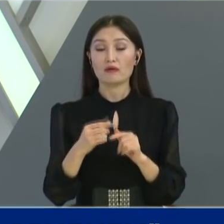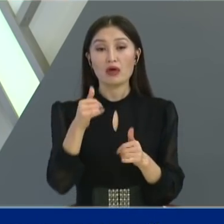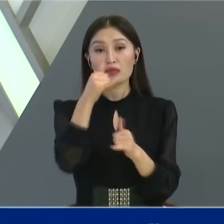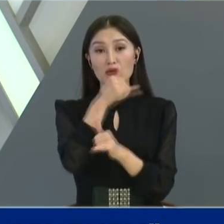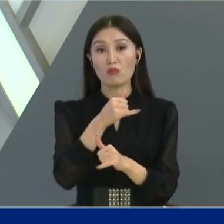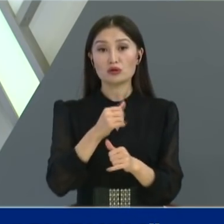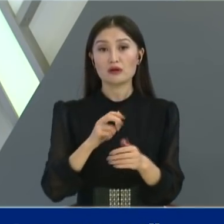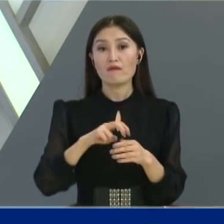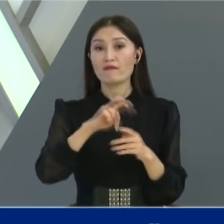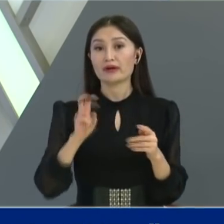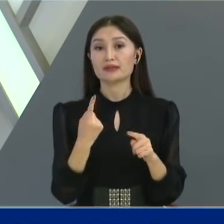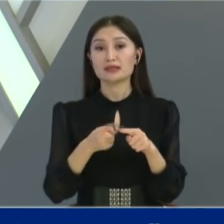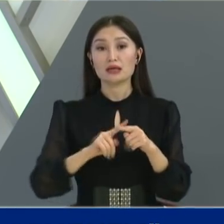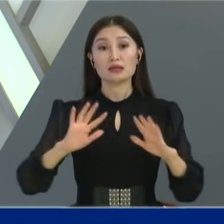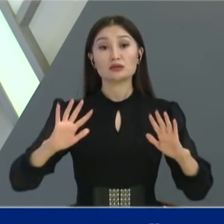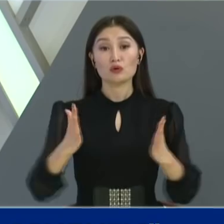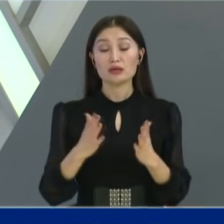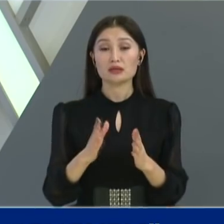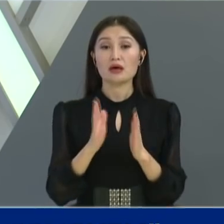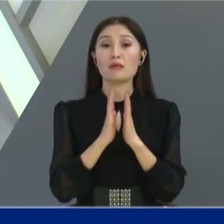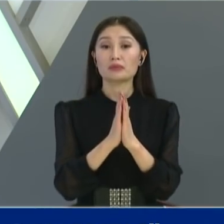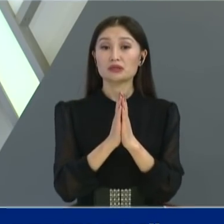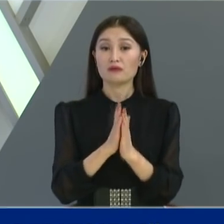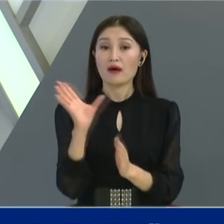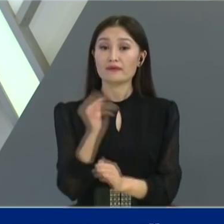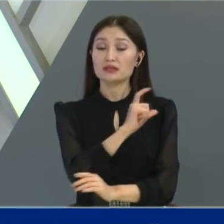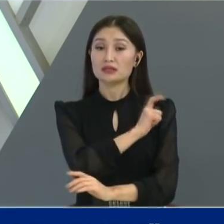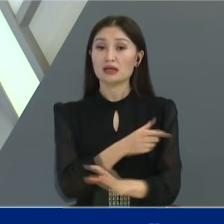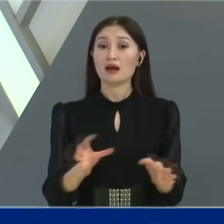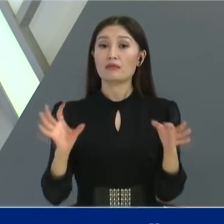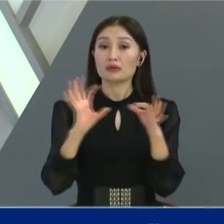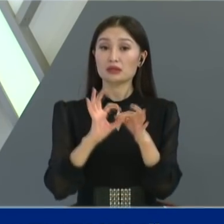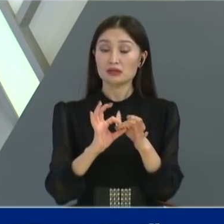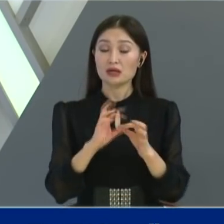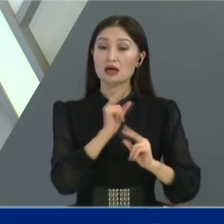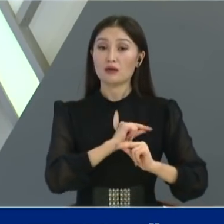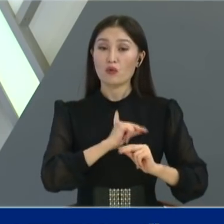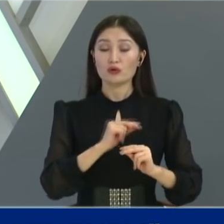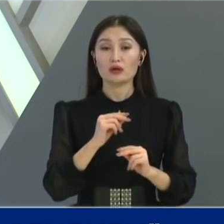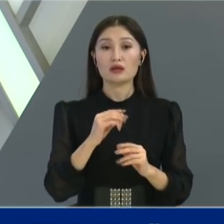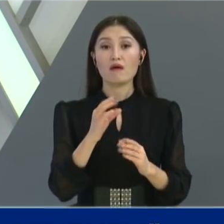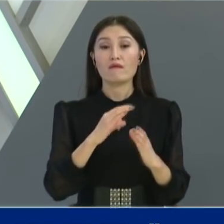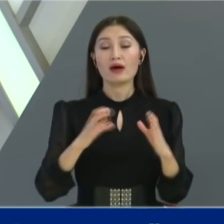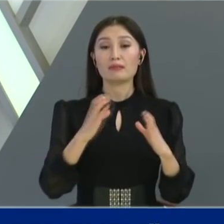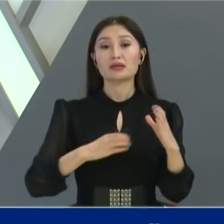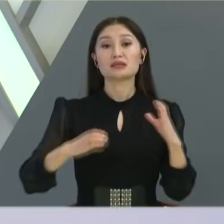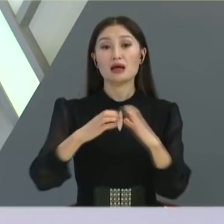сложной ситуации. Я призываю все силы объединиться и работать во имя целостности страны.